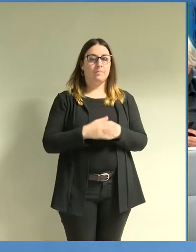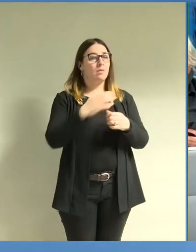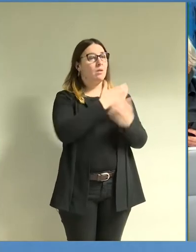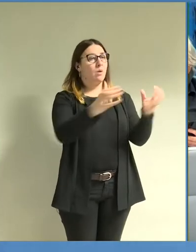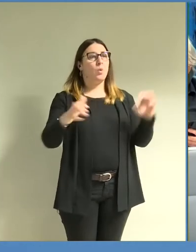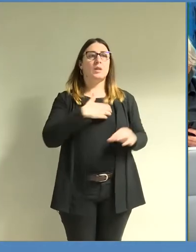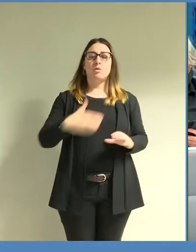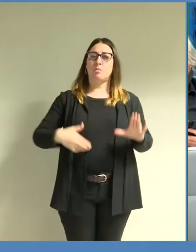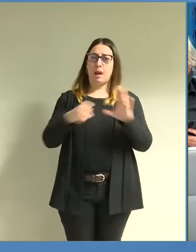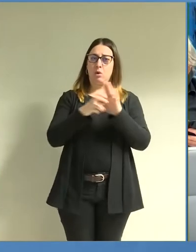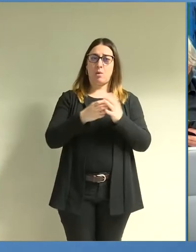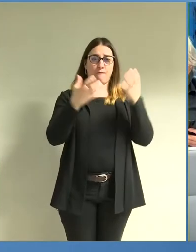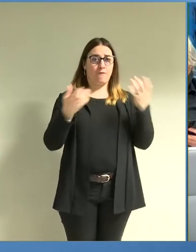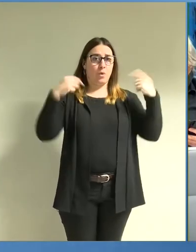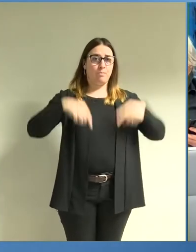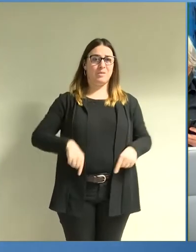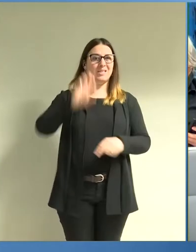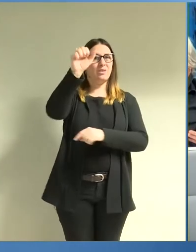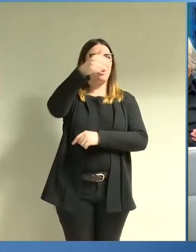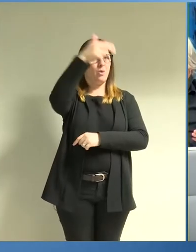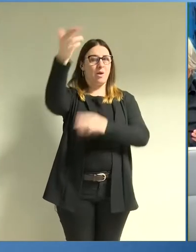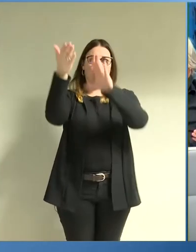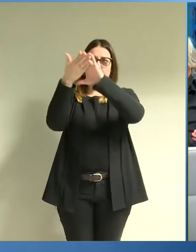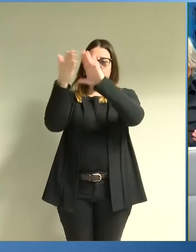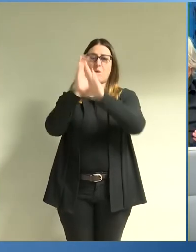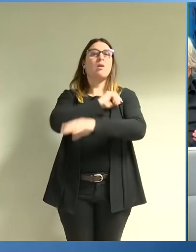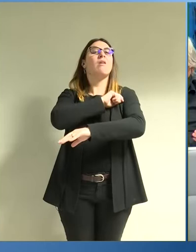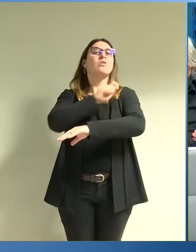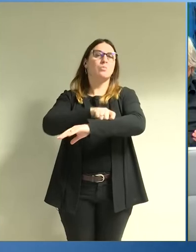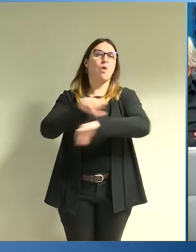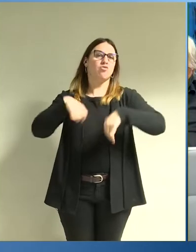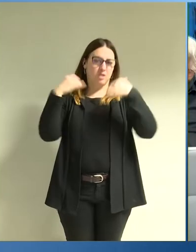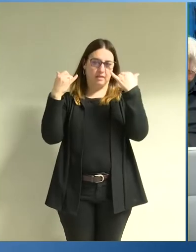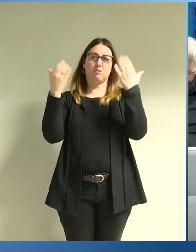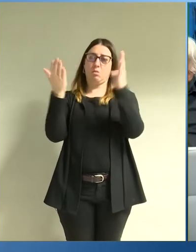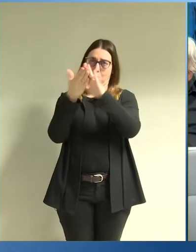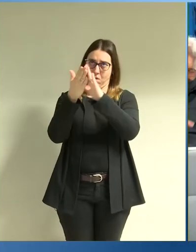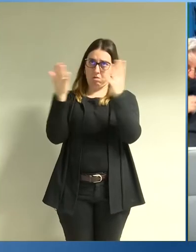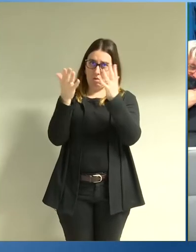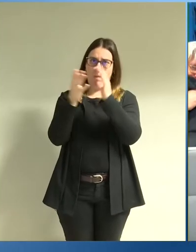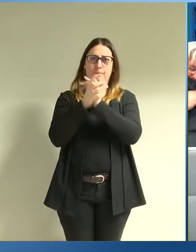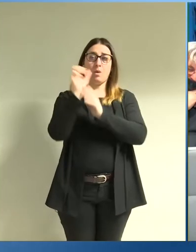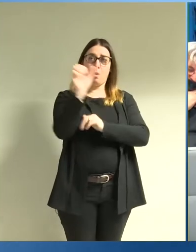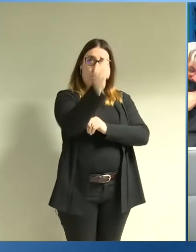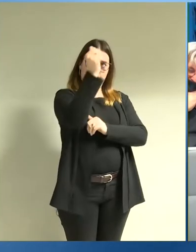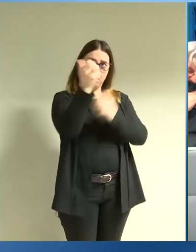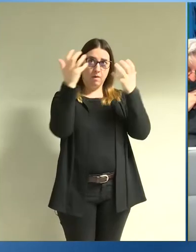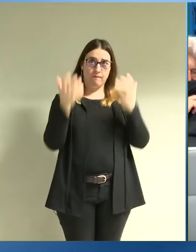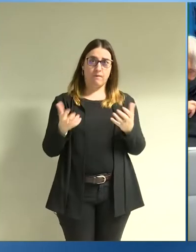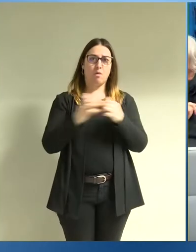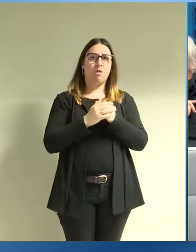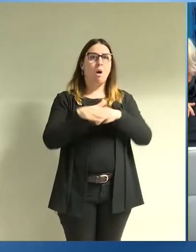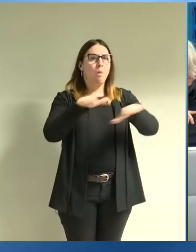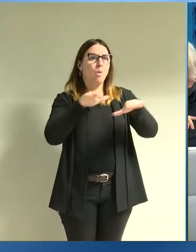municipal de grenoble demande au ministre de l'éducation nationale de la jeunesse et des sports de premièrement octroyé tous les